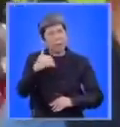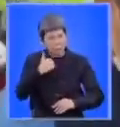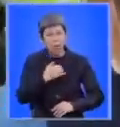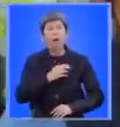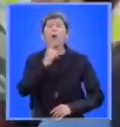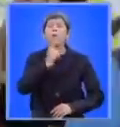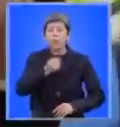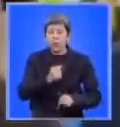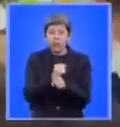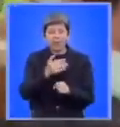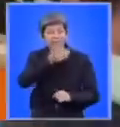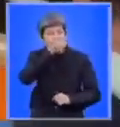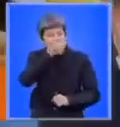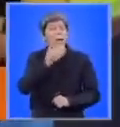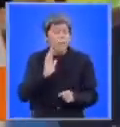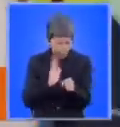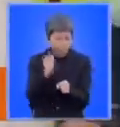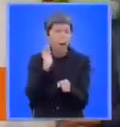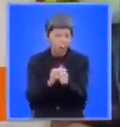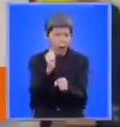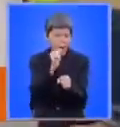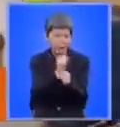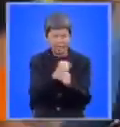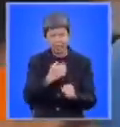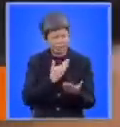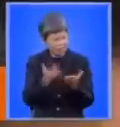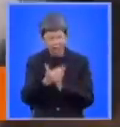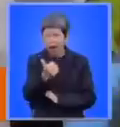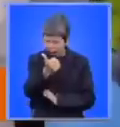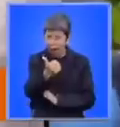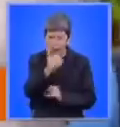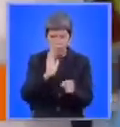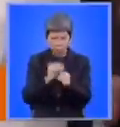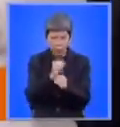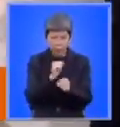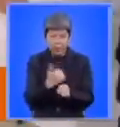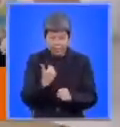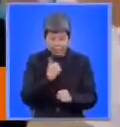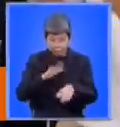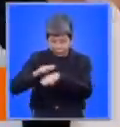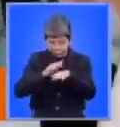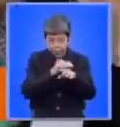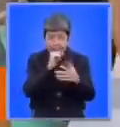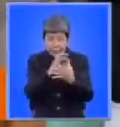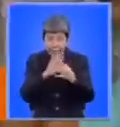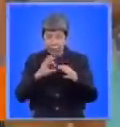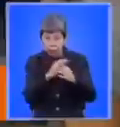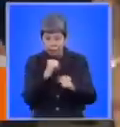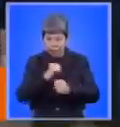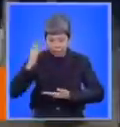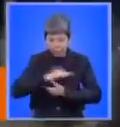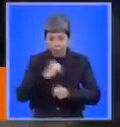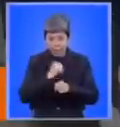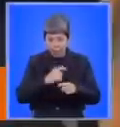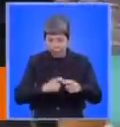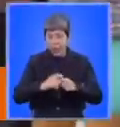ยืนยันเหมือนเดิมค่ะว่าหน้ากากอนามัยมีความเพียงพอต่อความต้องการของประชาชนขณะนี้ก็ได้สั่งให้หน่วยงานที่เกี่ยวข้องเร่งการผลิตวันละล้